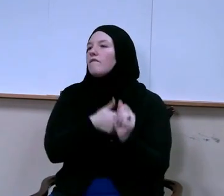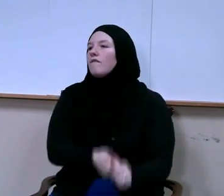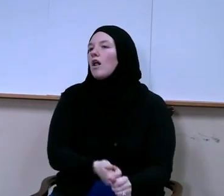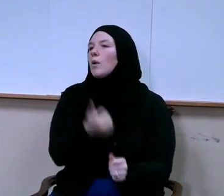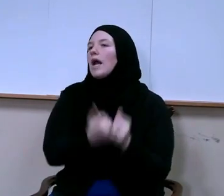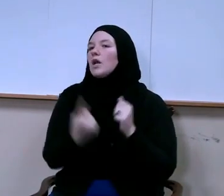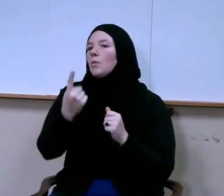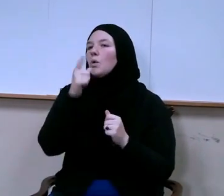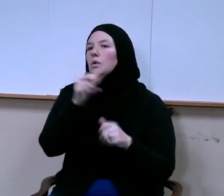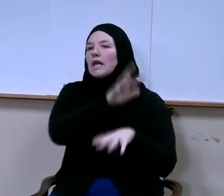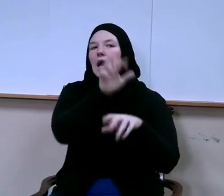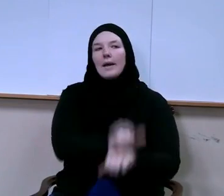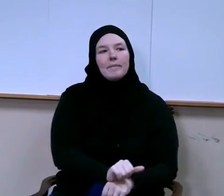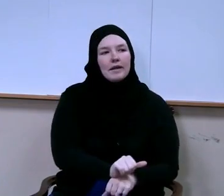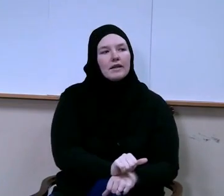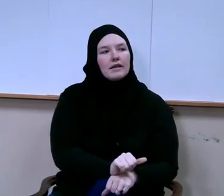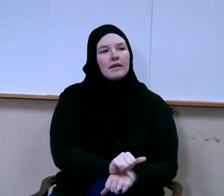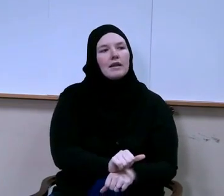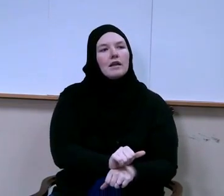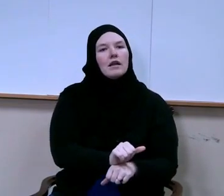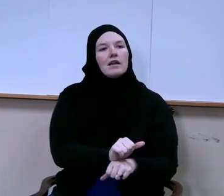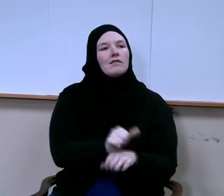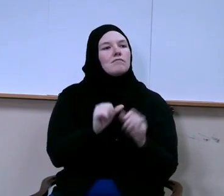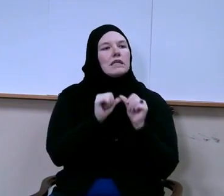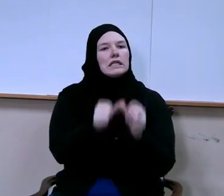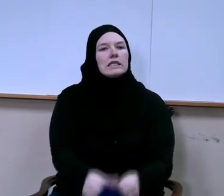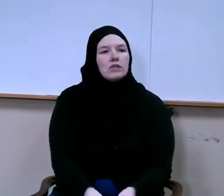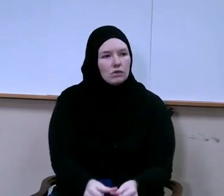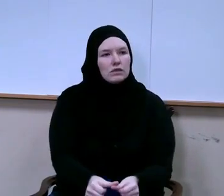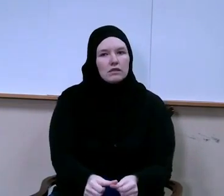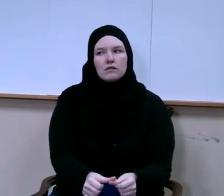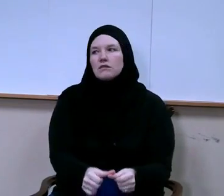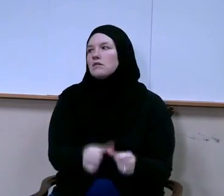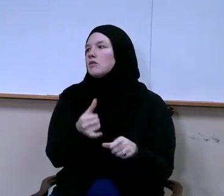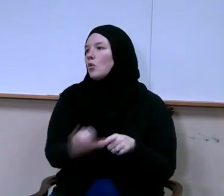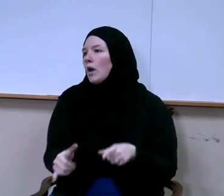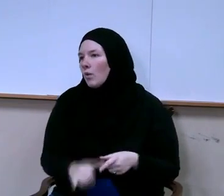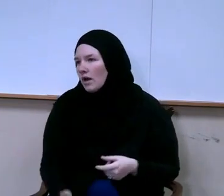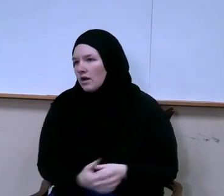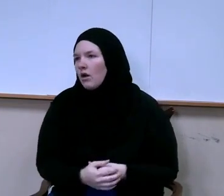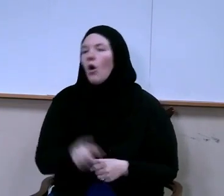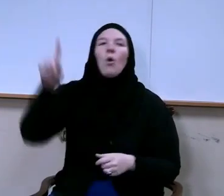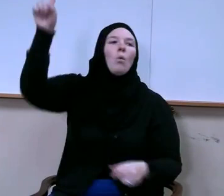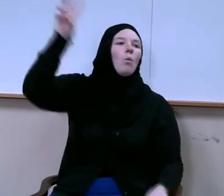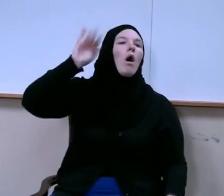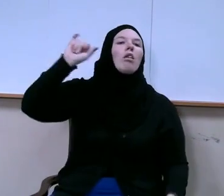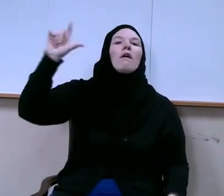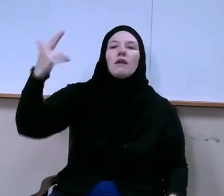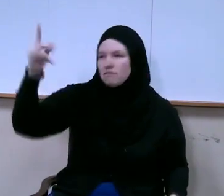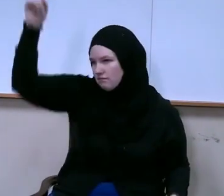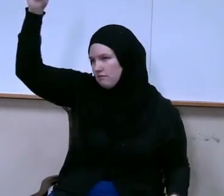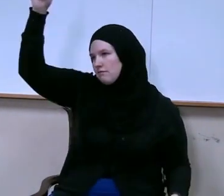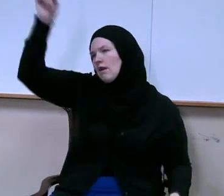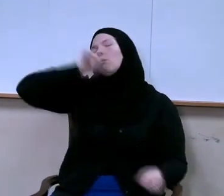follow anyone whose habit is continuous swearing. بجد والله والله